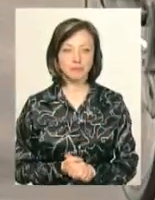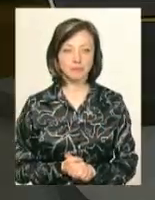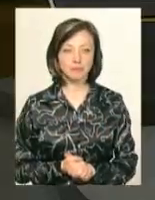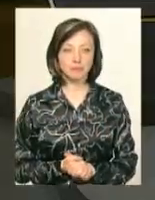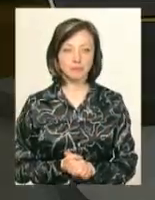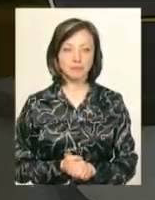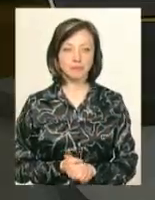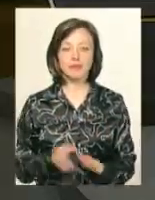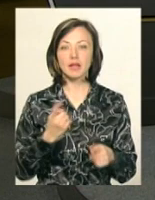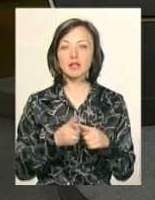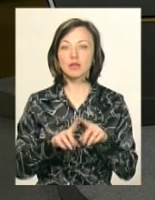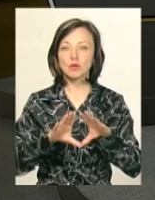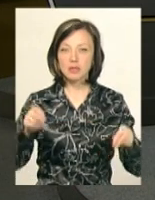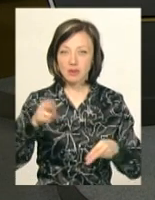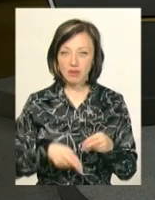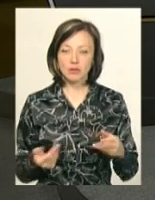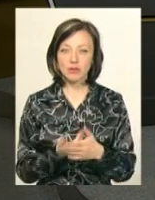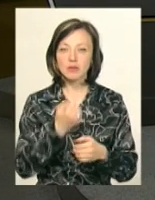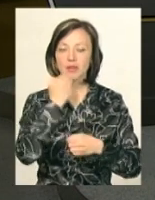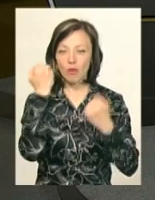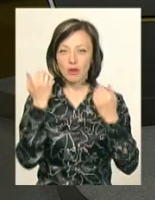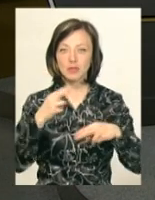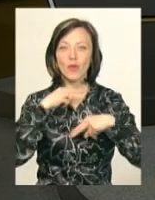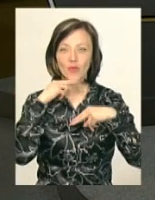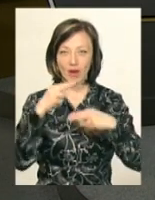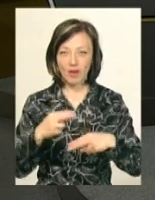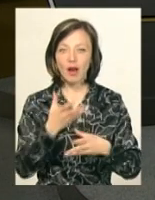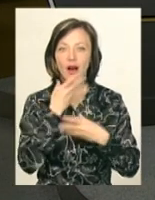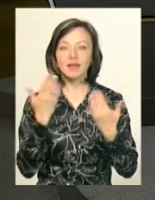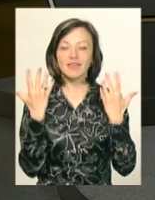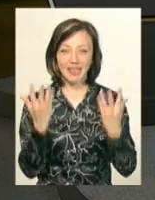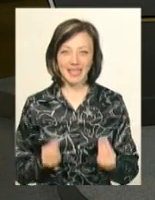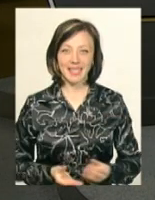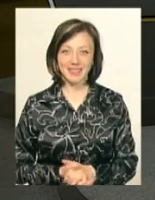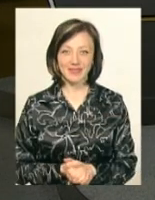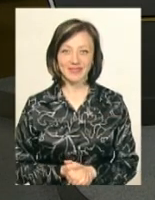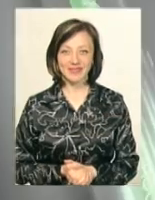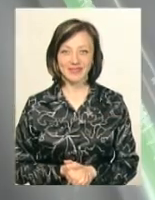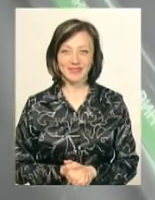На цьому ми завершуємо випуск. Дякуємо вам за увагу. Гарних вихідних!